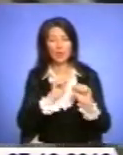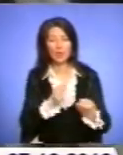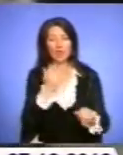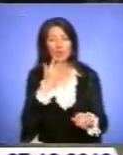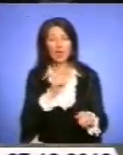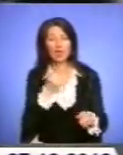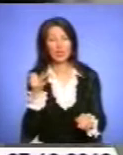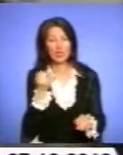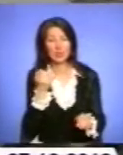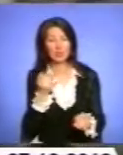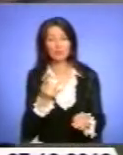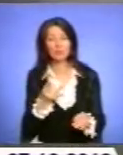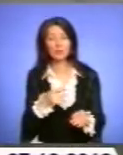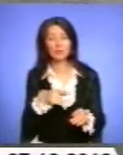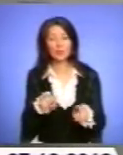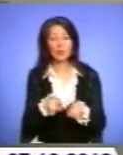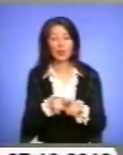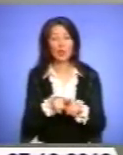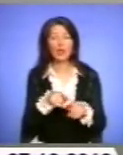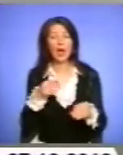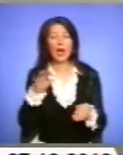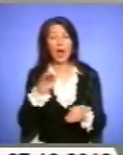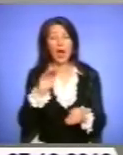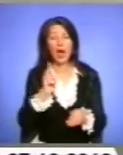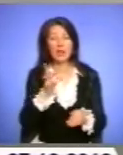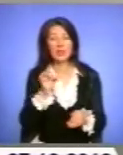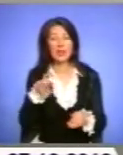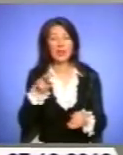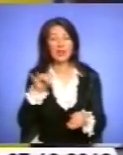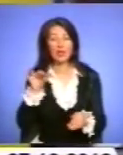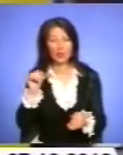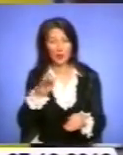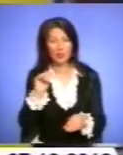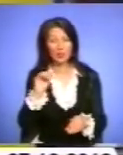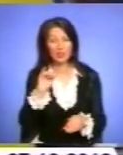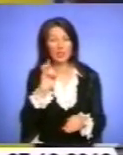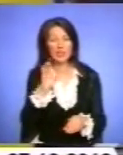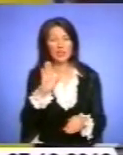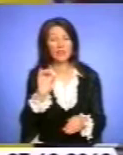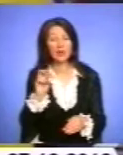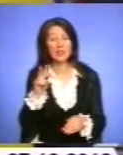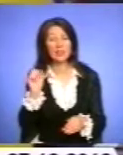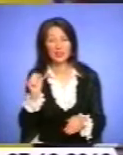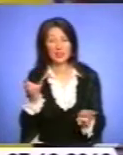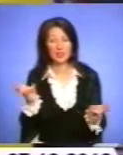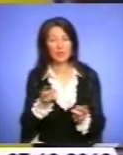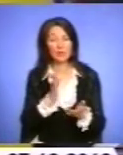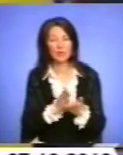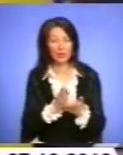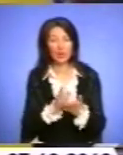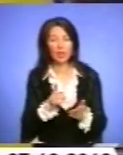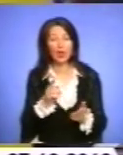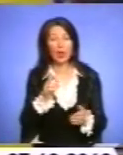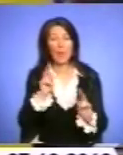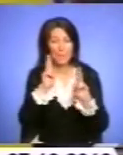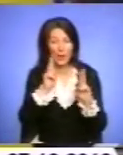національного плану дій на 2013-й – кредитувати та залучати інвестиції. Раз і назавжди повинно стати правилом, що інвестор